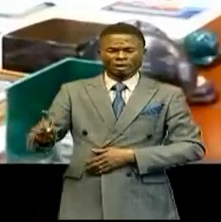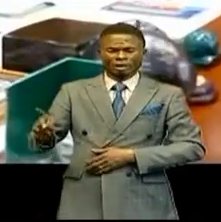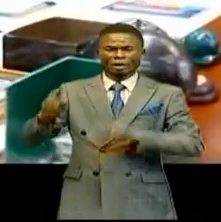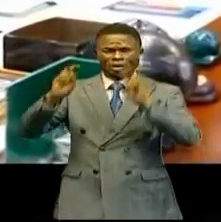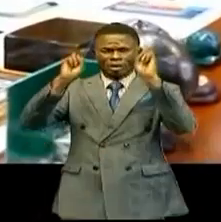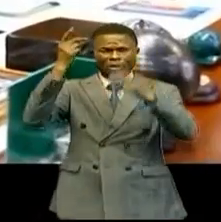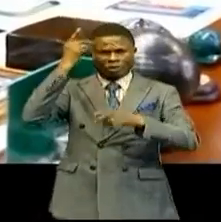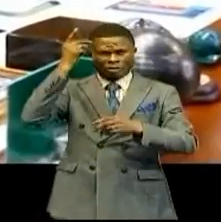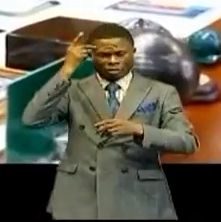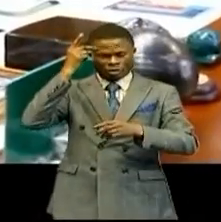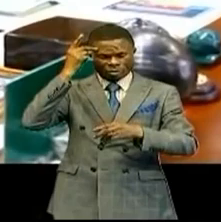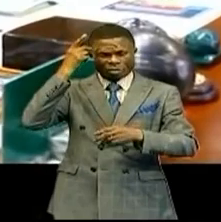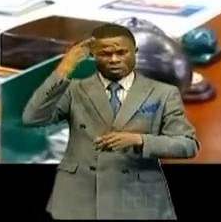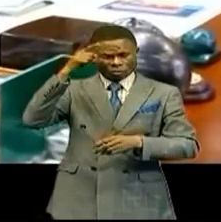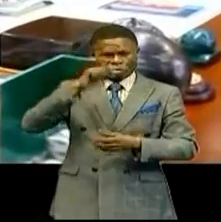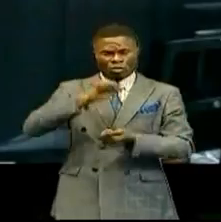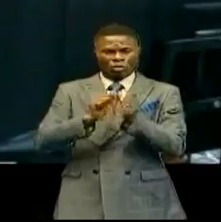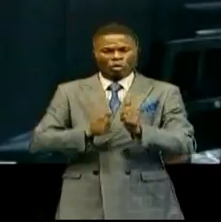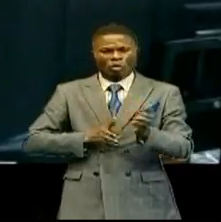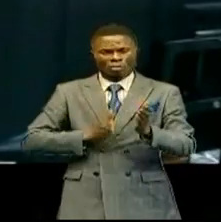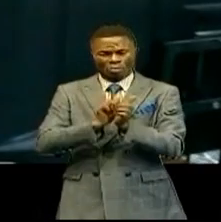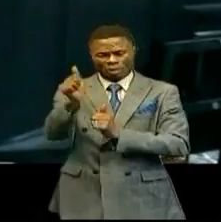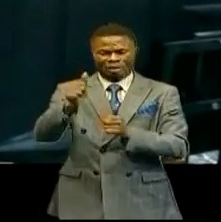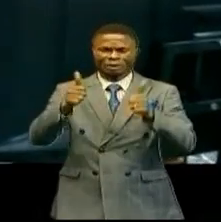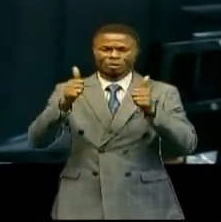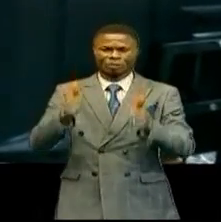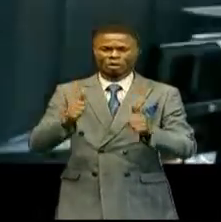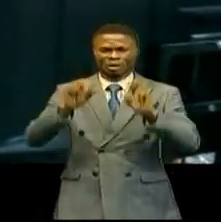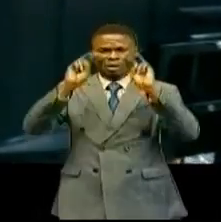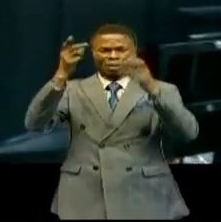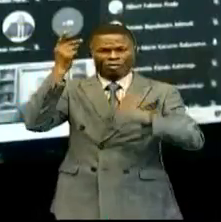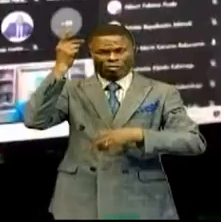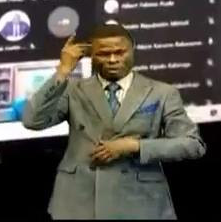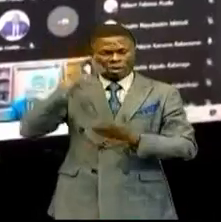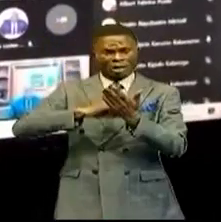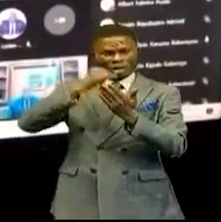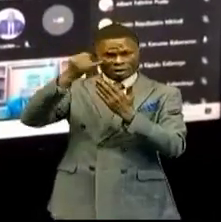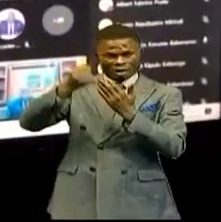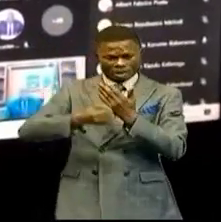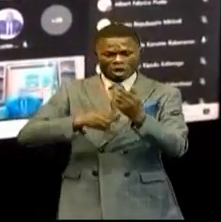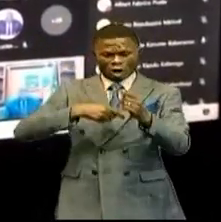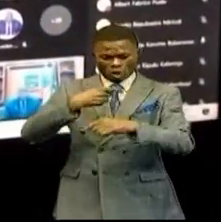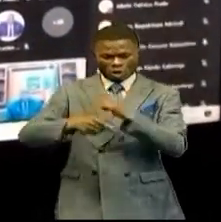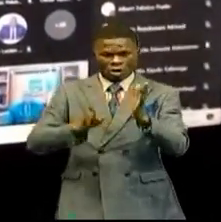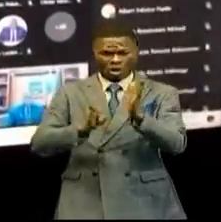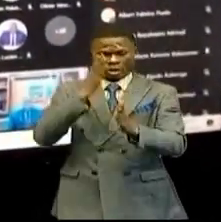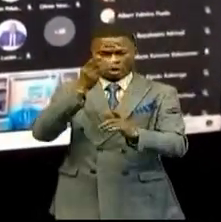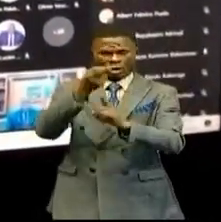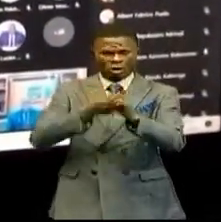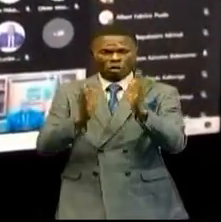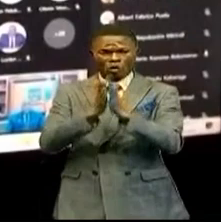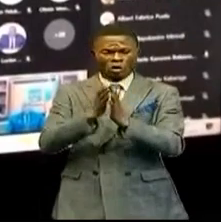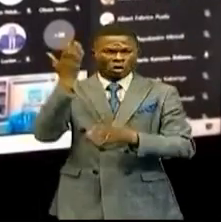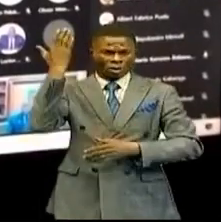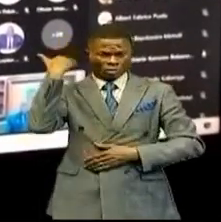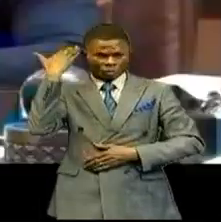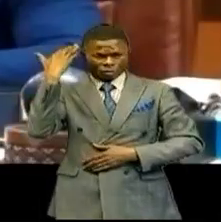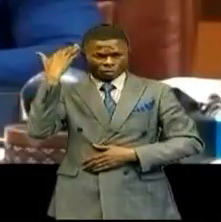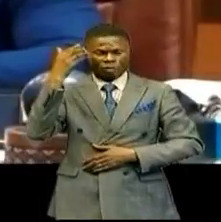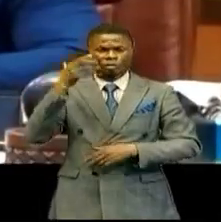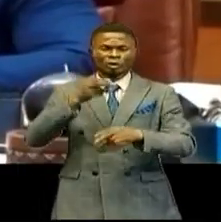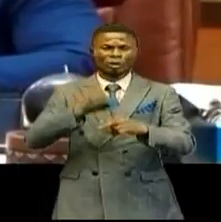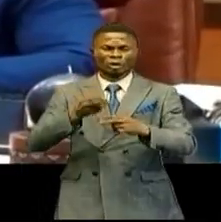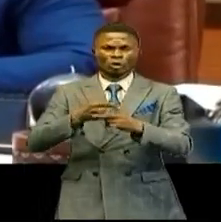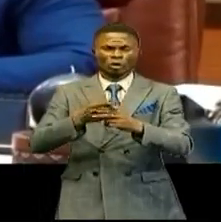de fluidifier la circulation urbaine. Ce projet a été lancé le 14 octobre dernier pour une durée